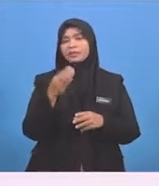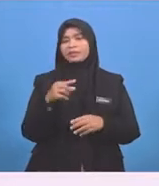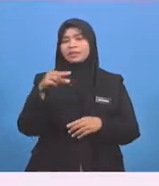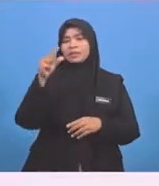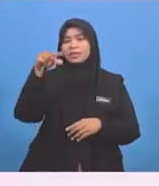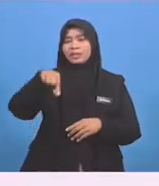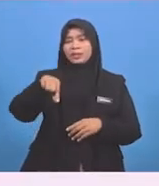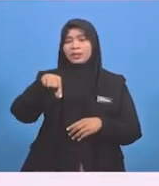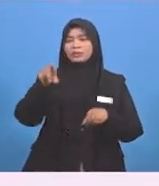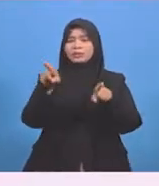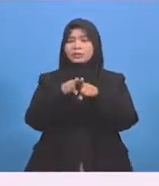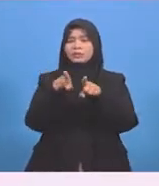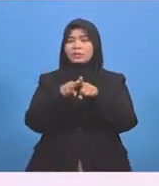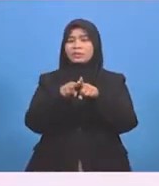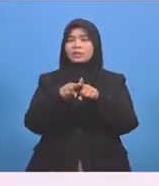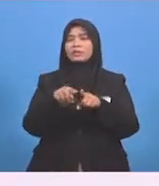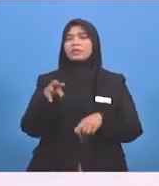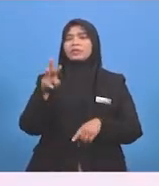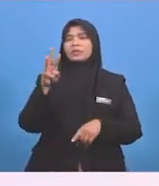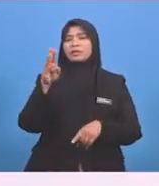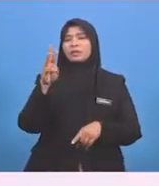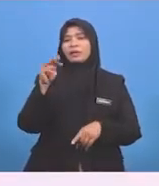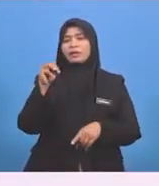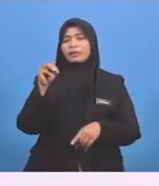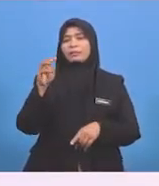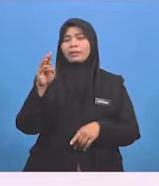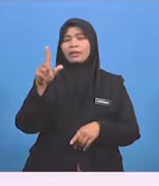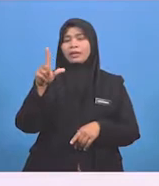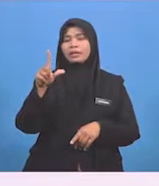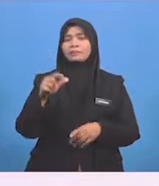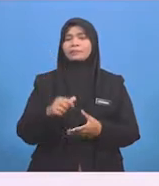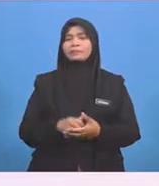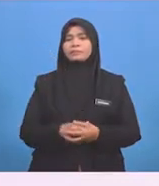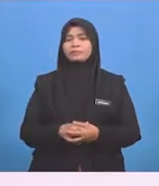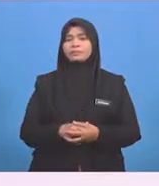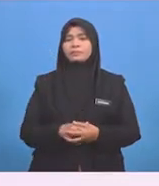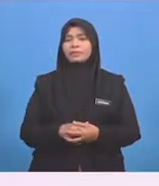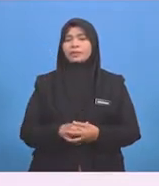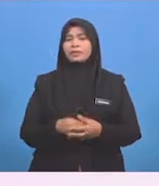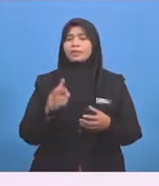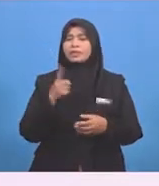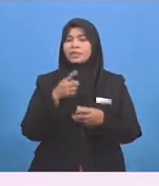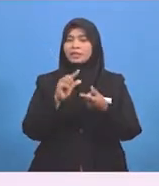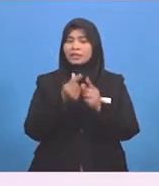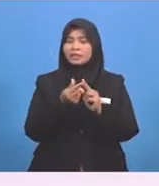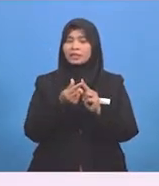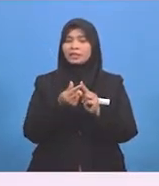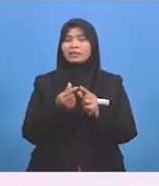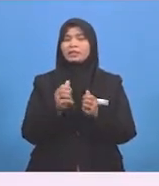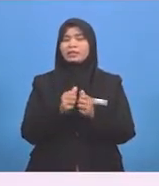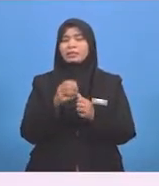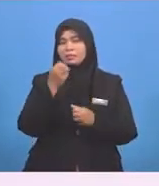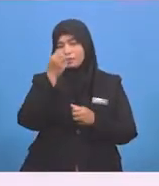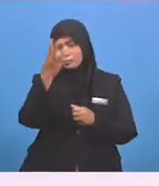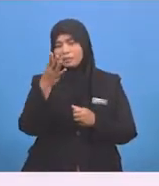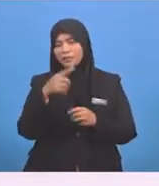dengan hasil darab jisim dan muatan haba pendam tentu. Kita gantikan maklumat yang diberi, iaitu